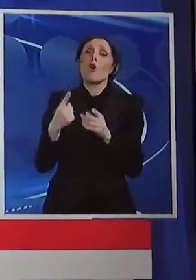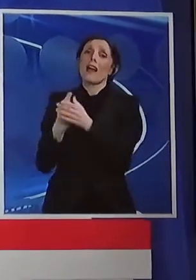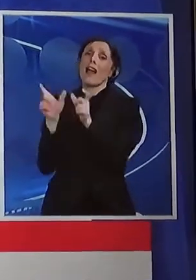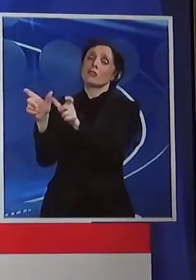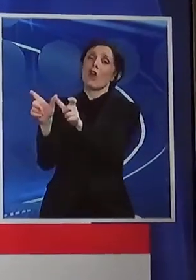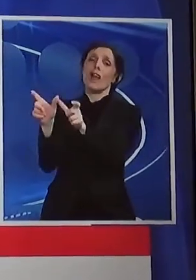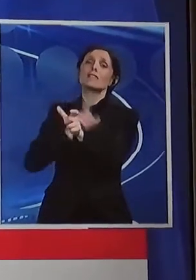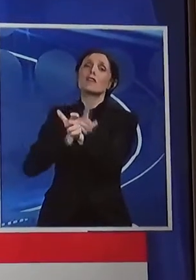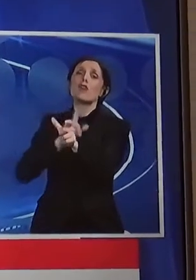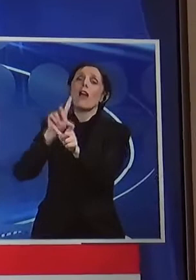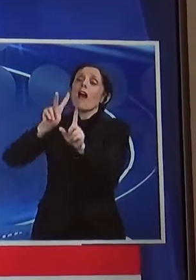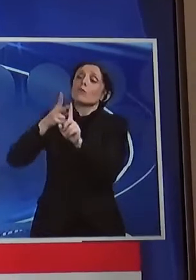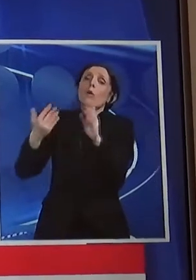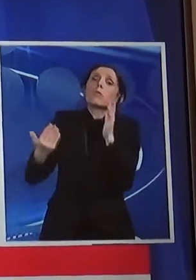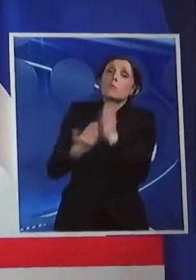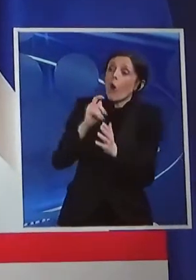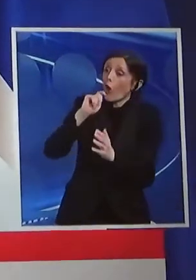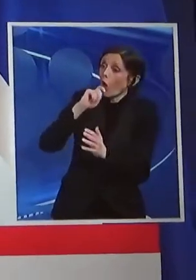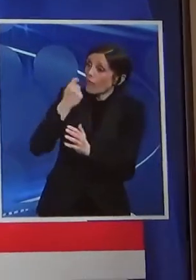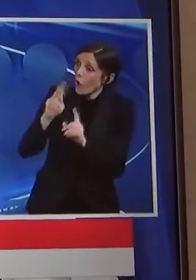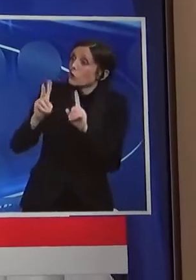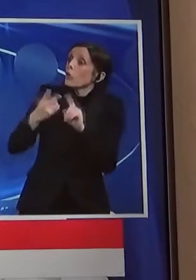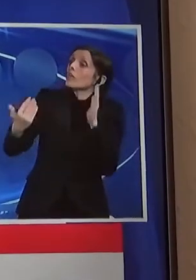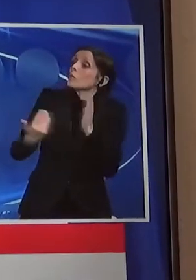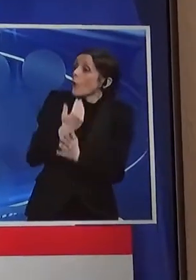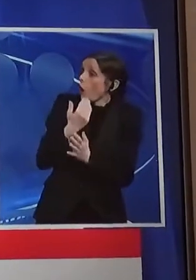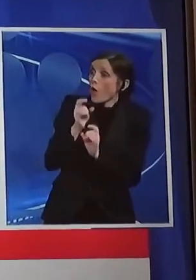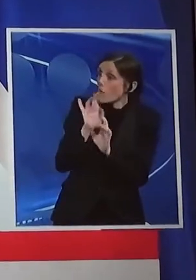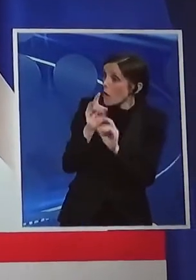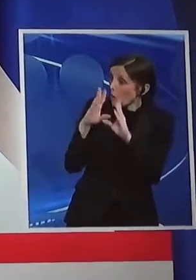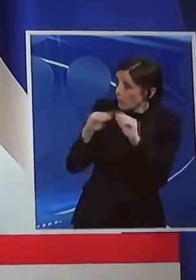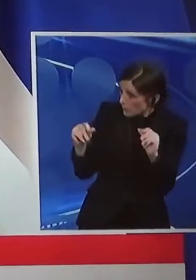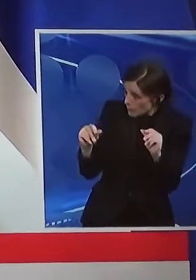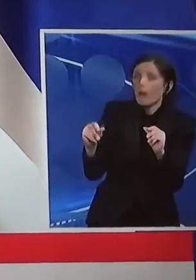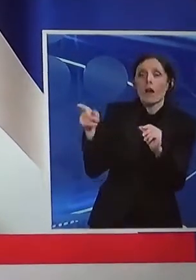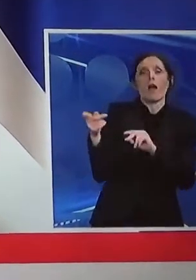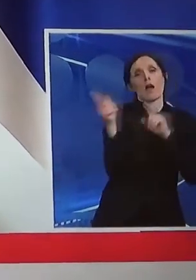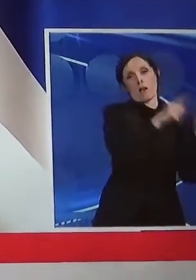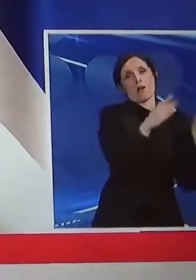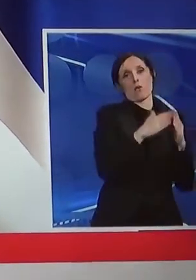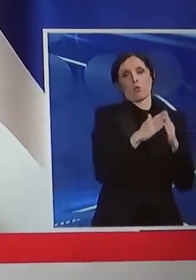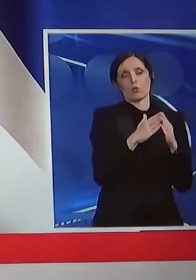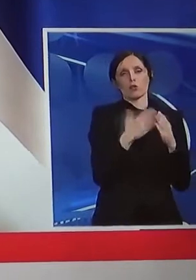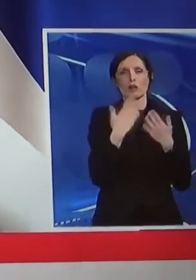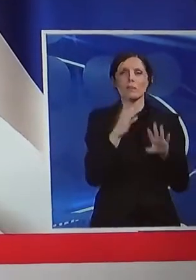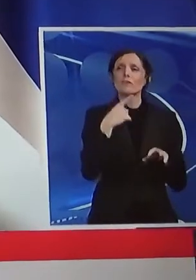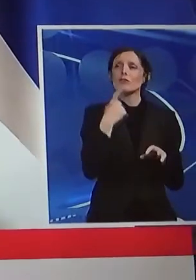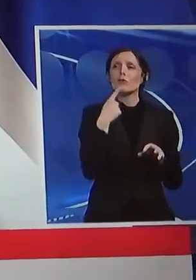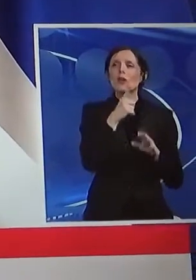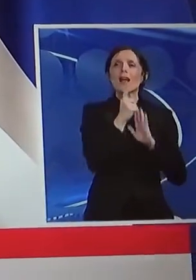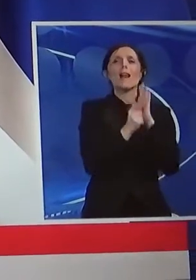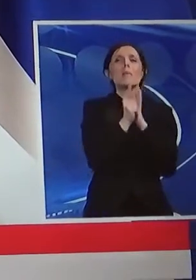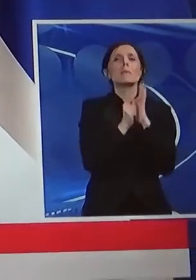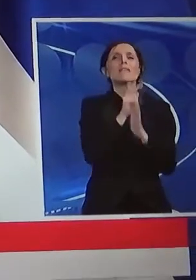Kao što smo već i više puta govorili, bolnice, privremene bolnice sajamskog tipa i